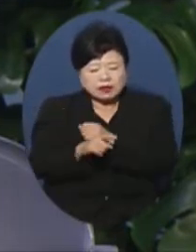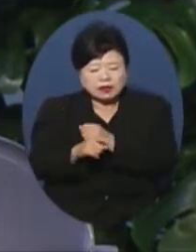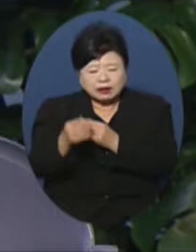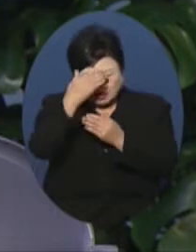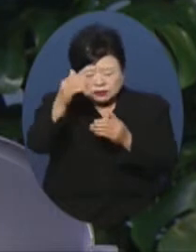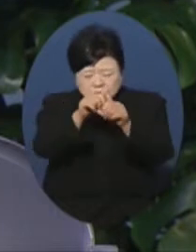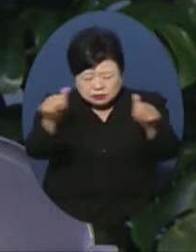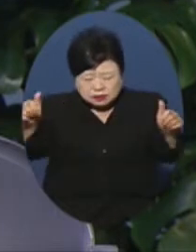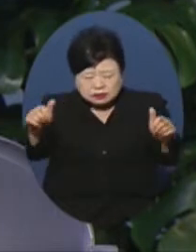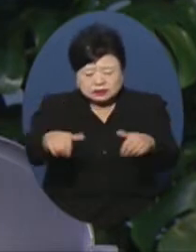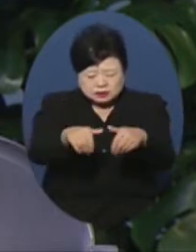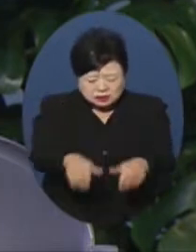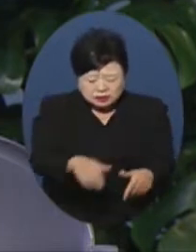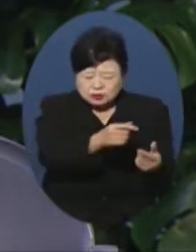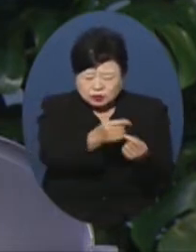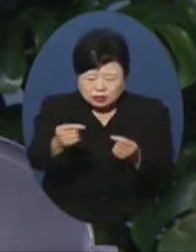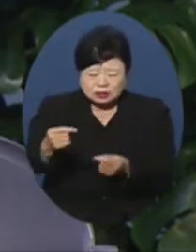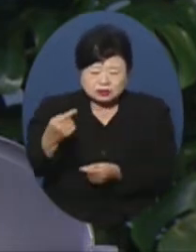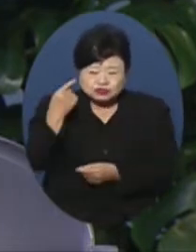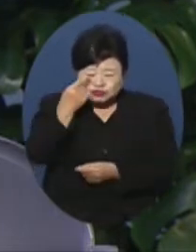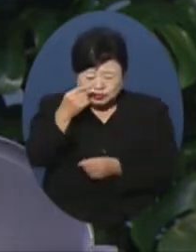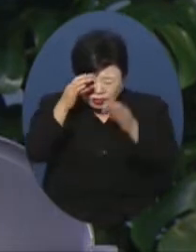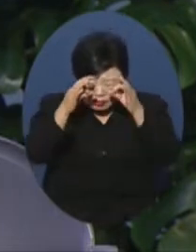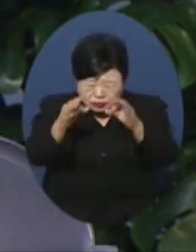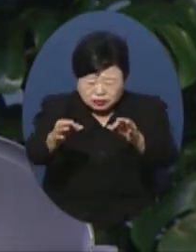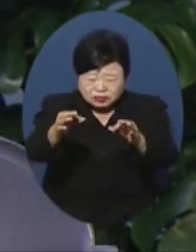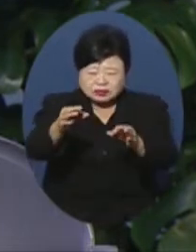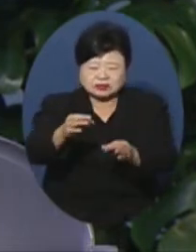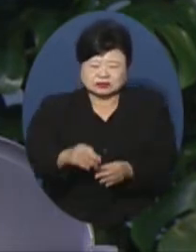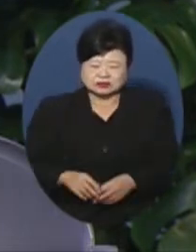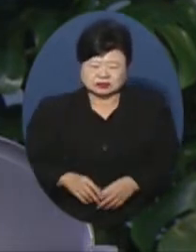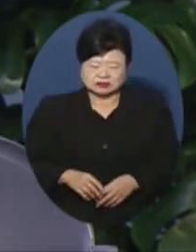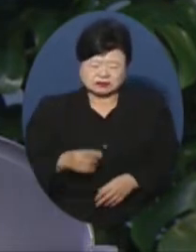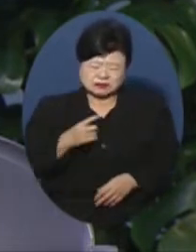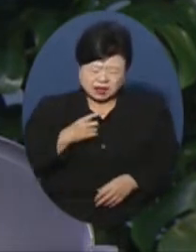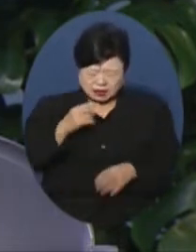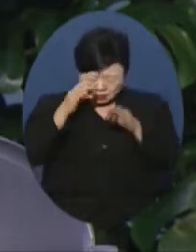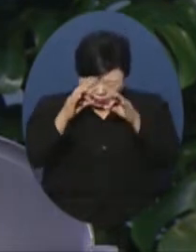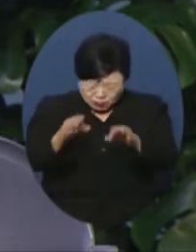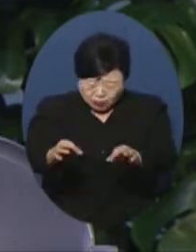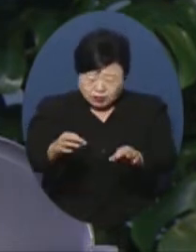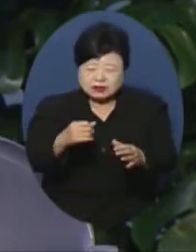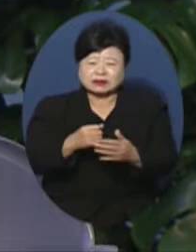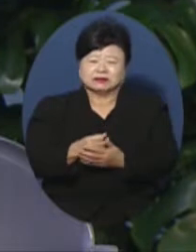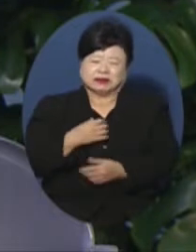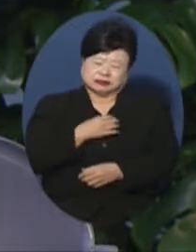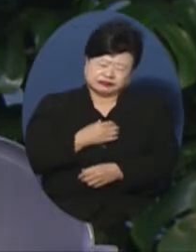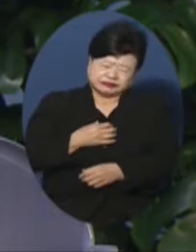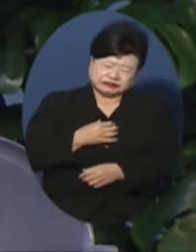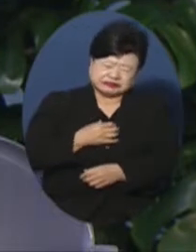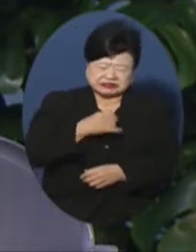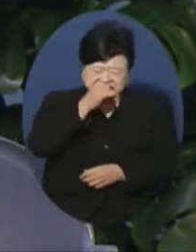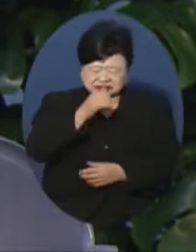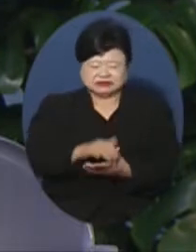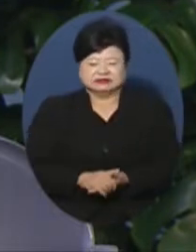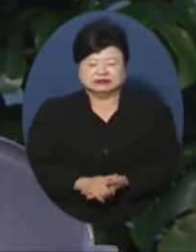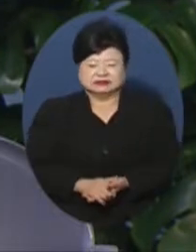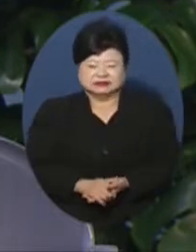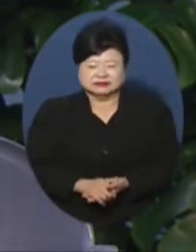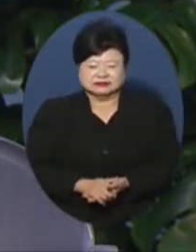왜냐하면 엘리사의 사환처럼 눈에 보이는 현실만 바라보이기 때문인 것입니다.